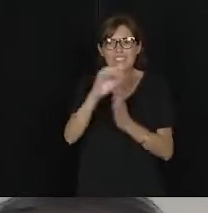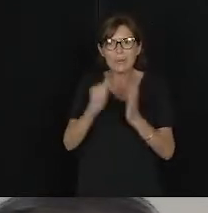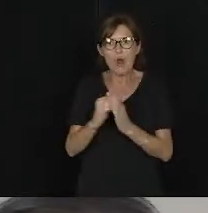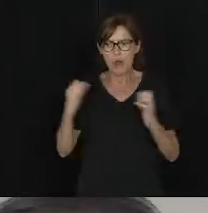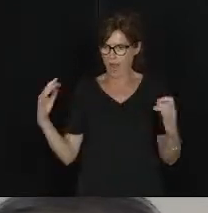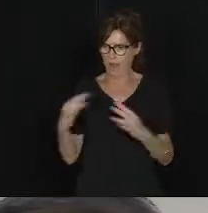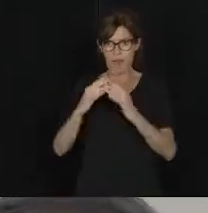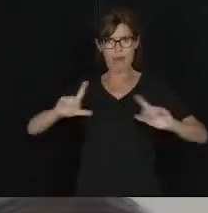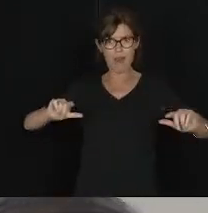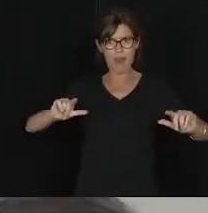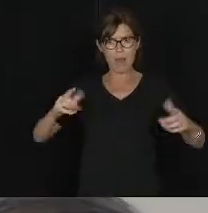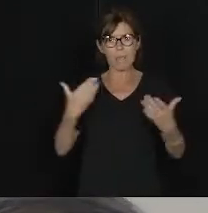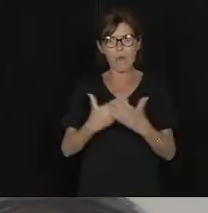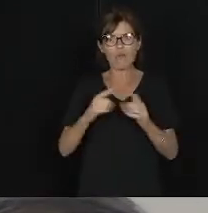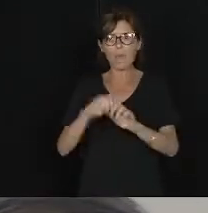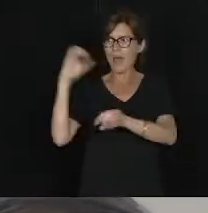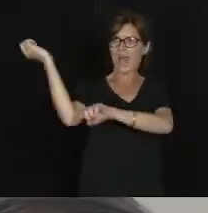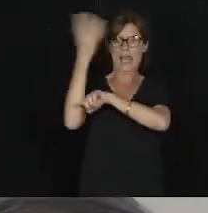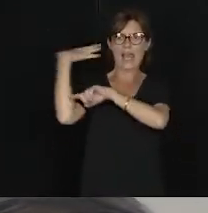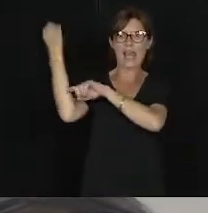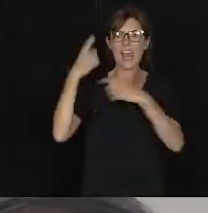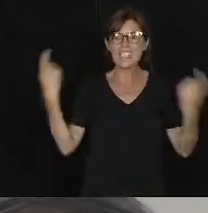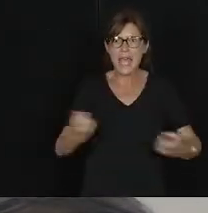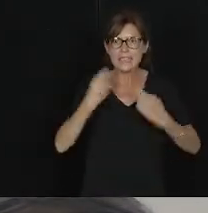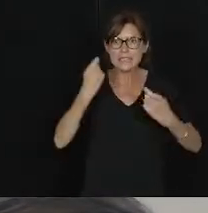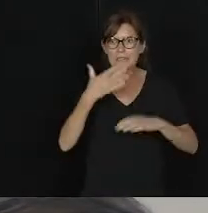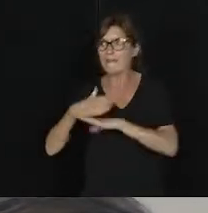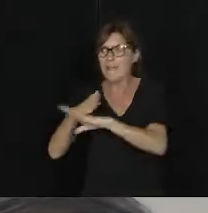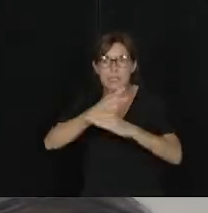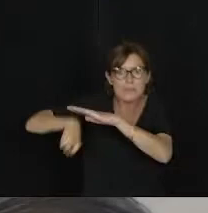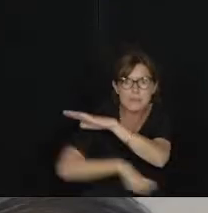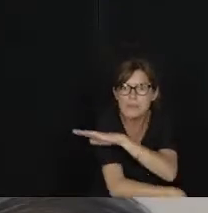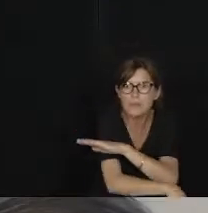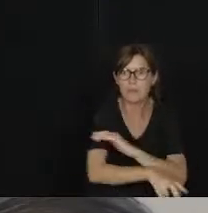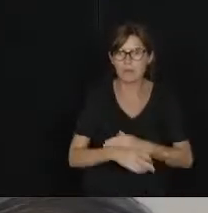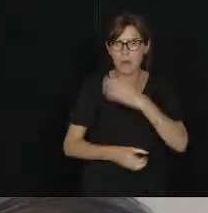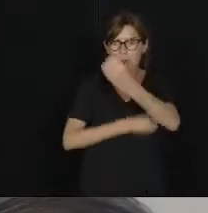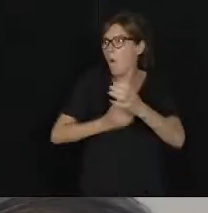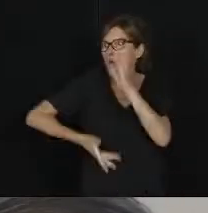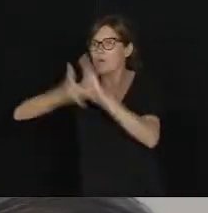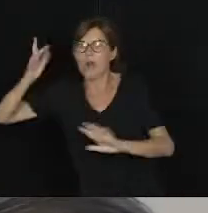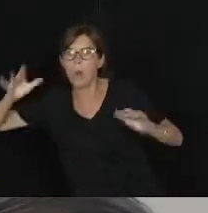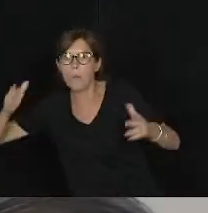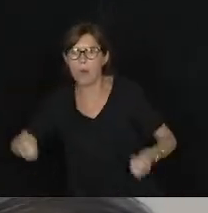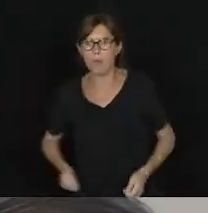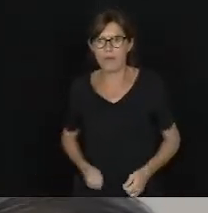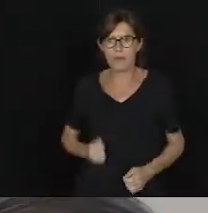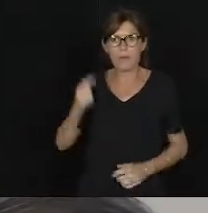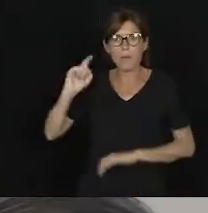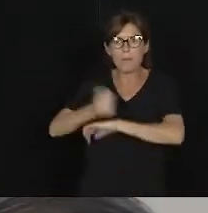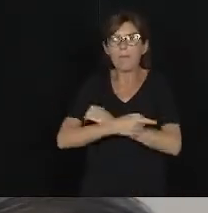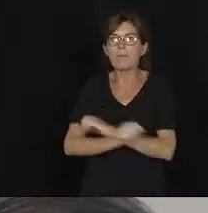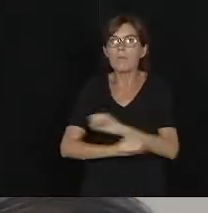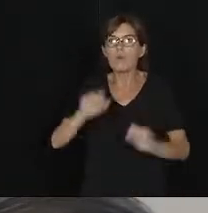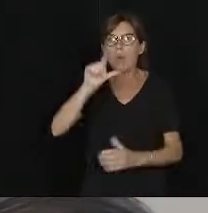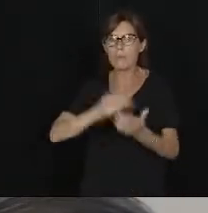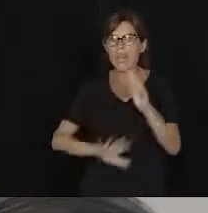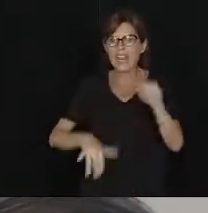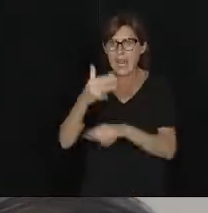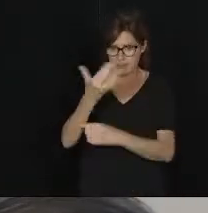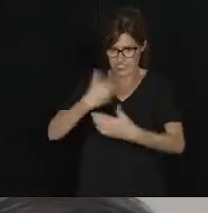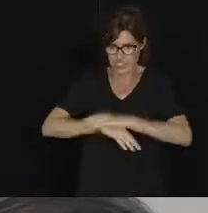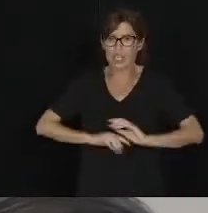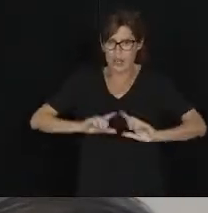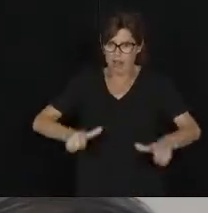en eux-mêmes, laissent également un souvenir profond. Hein. La récente modification des protocoles suite aux attentats de 2015 et la mise en place dans les